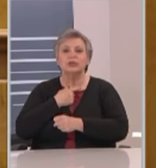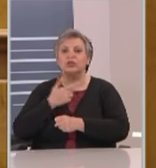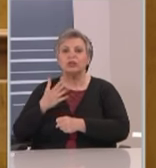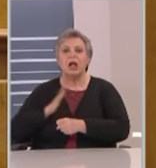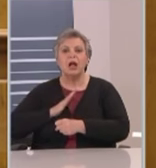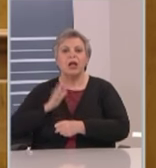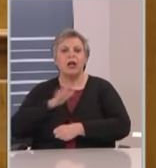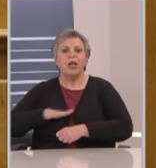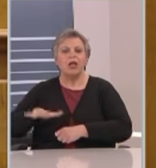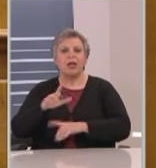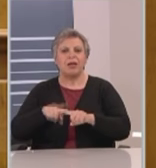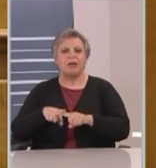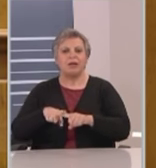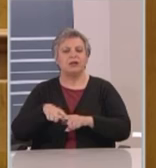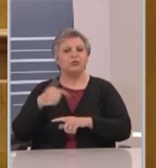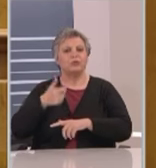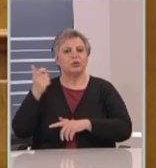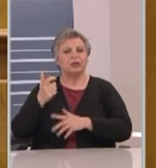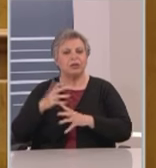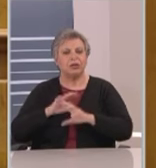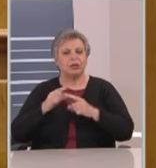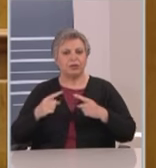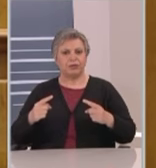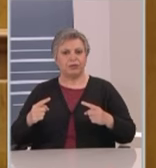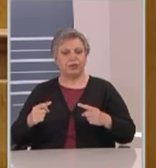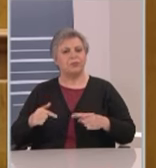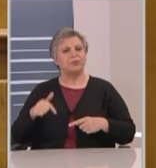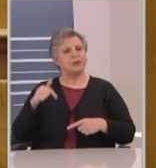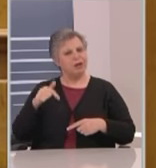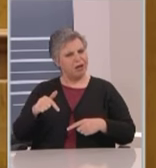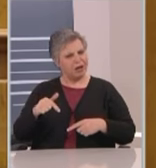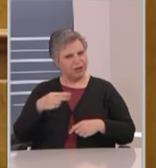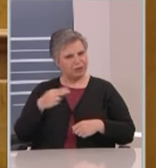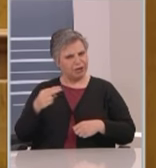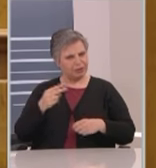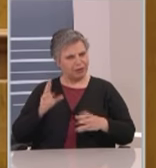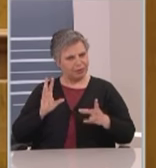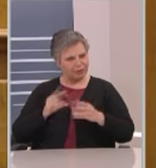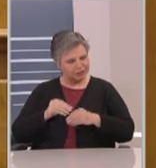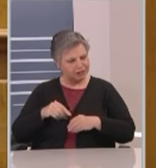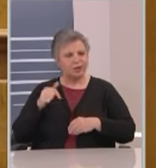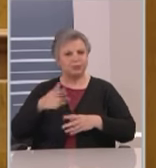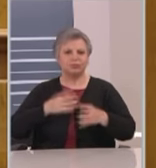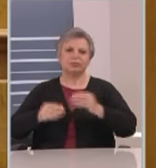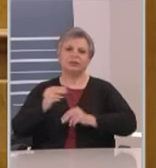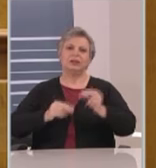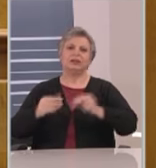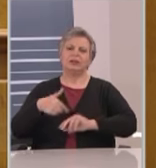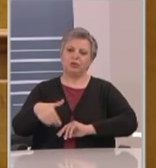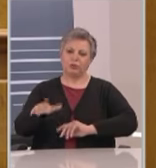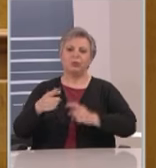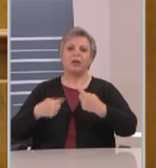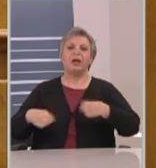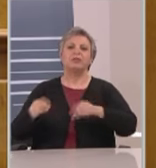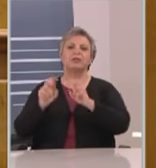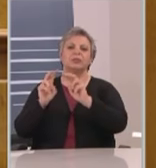λαός. Αλλά για όλα αυτά νομίζω ότι θα έχουμε την ευκαιρία να συζητήσουμε στην εξεταστική το απέμεσως επόμενο διάστημα